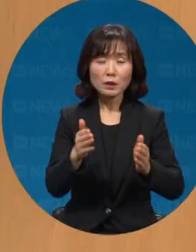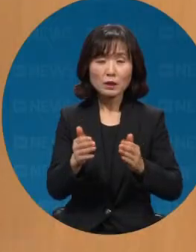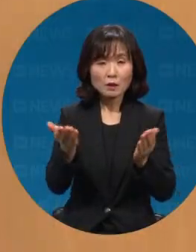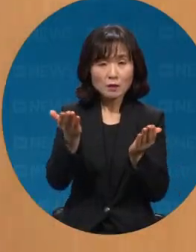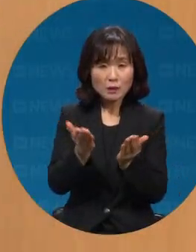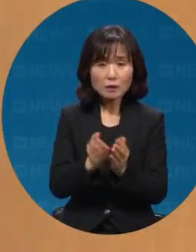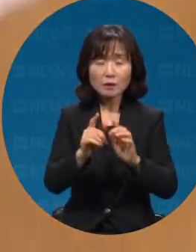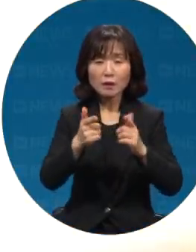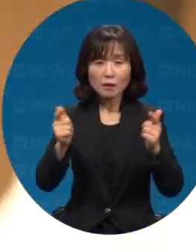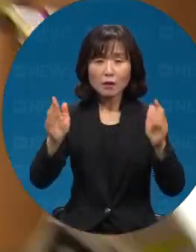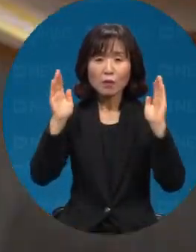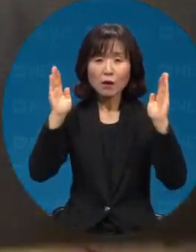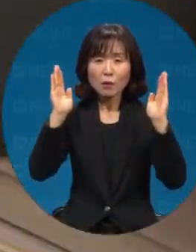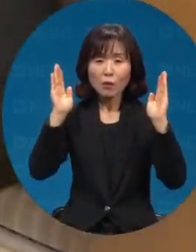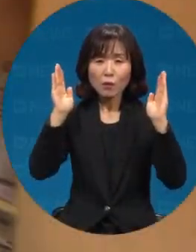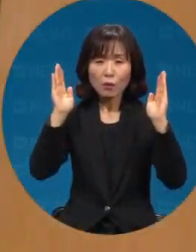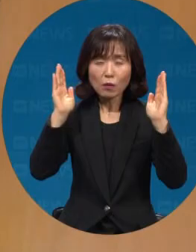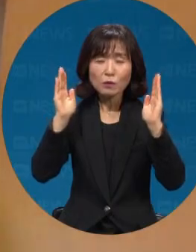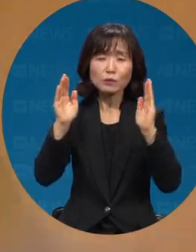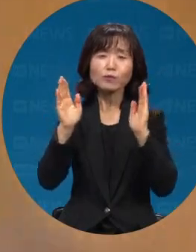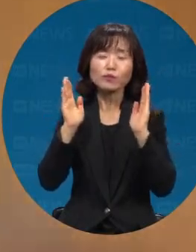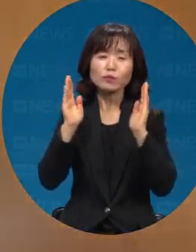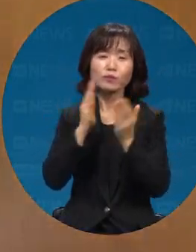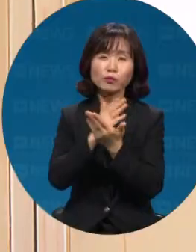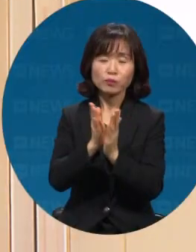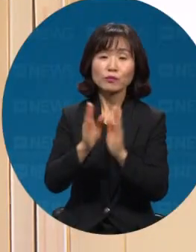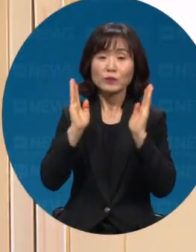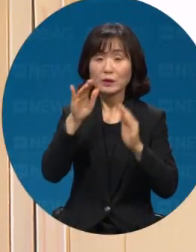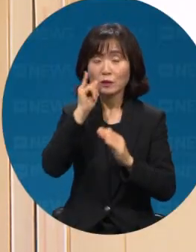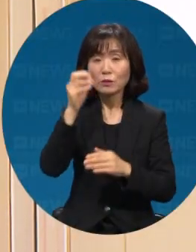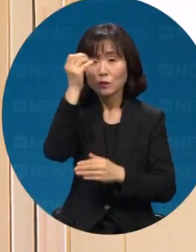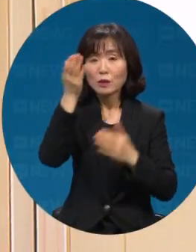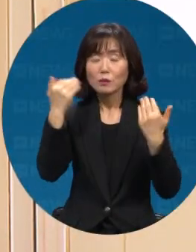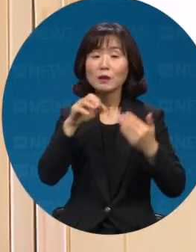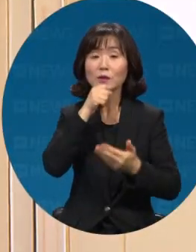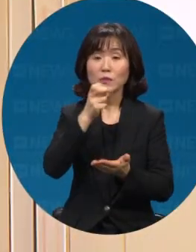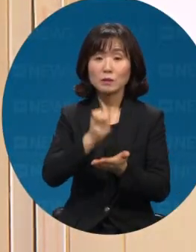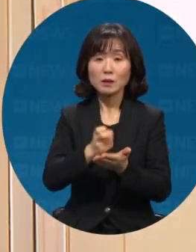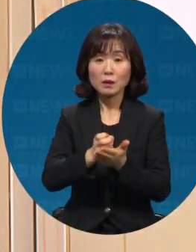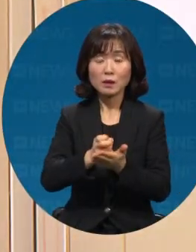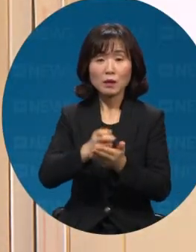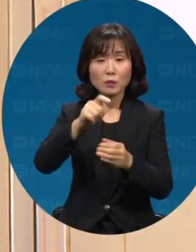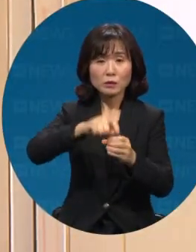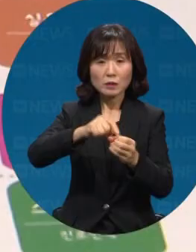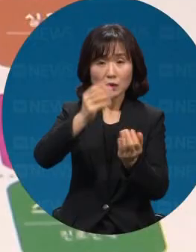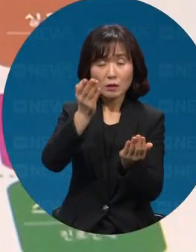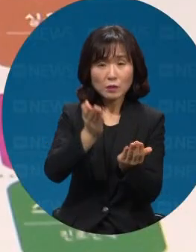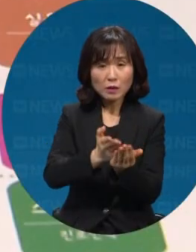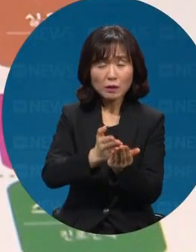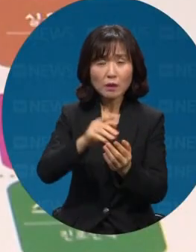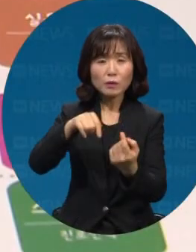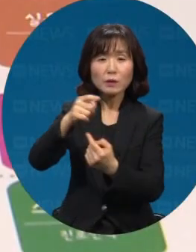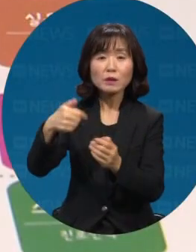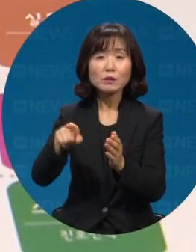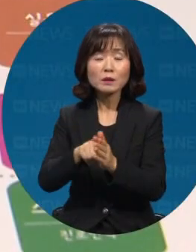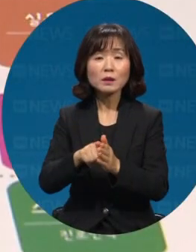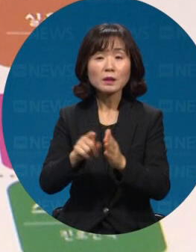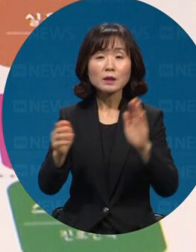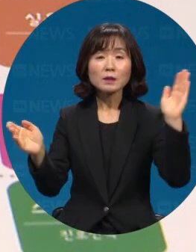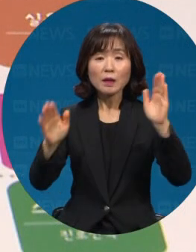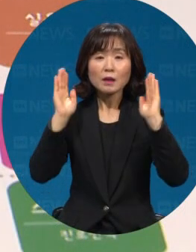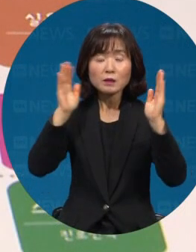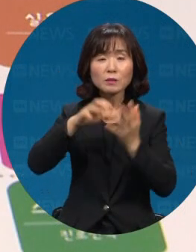과목을 이수하는 제도 고교 학점 제 이 제도가 취지에 맞게 시행 되려면 학생들의 학습 냥이 기존보다